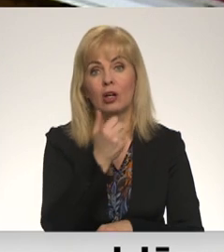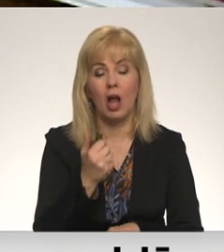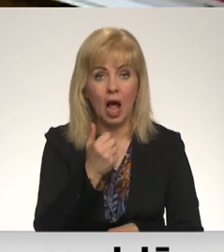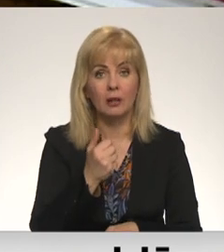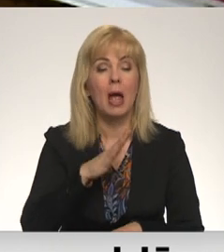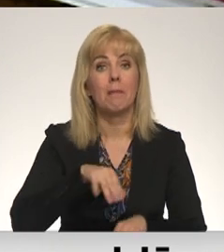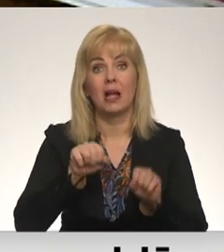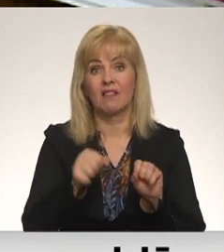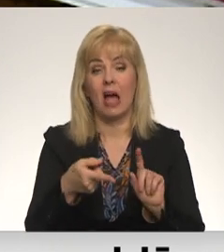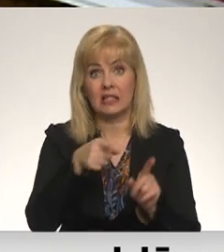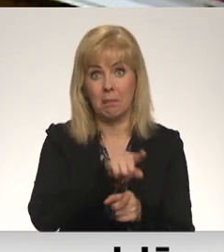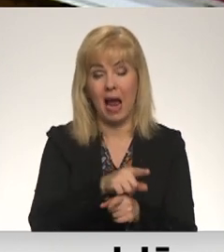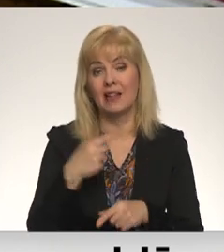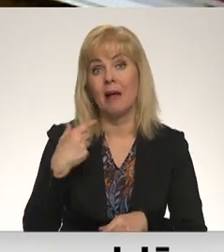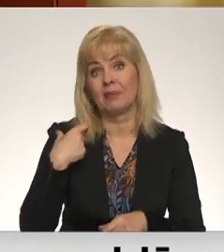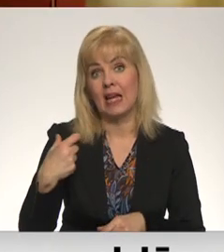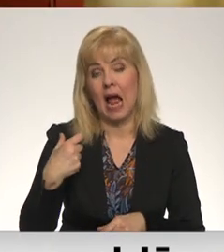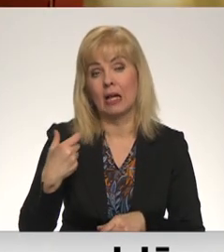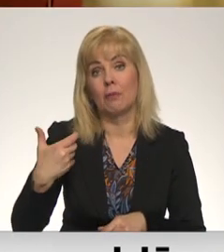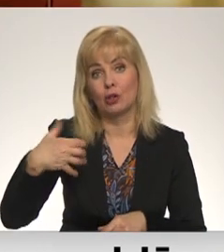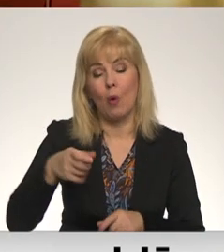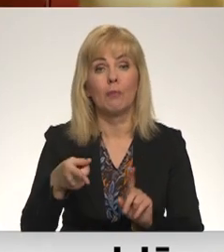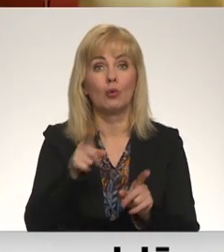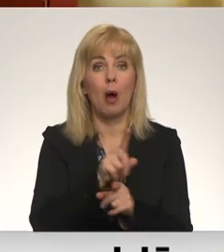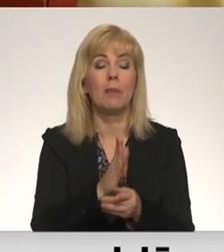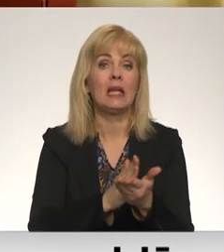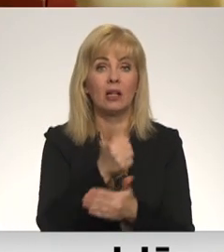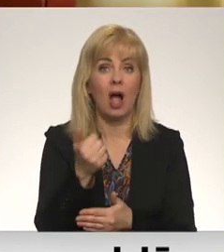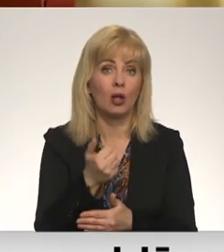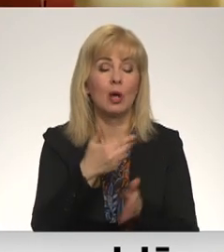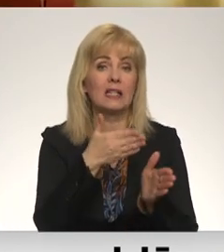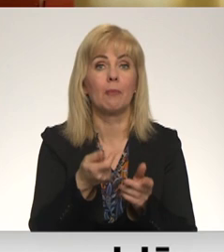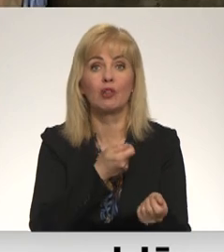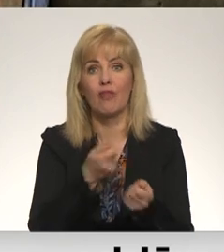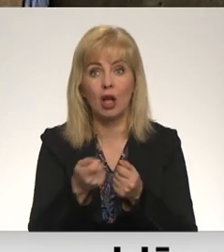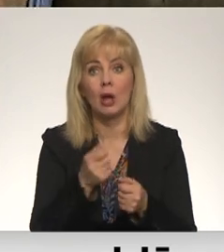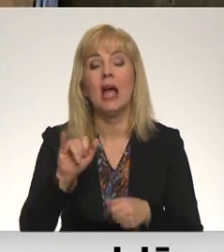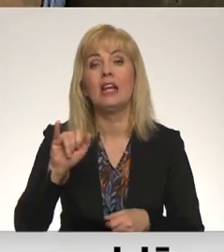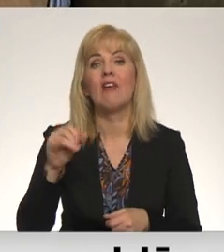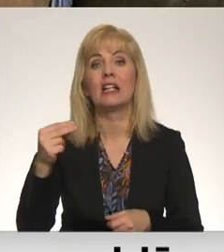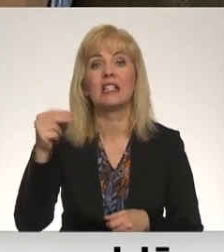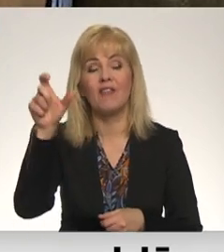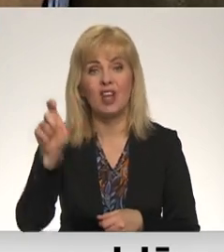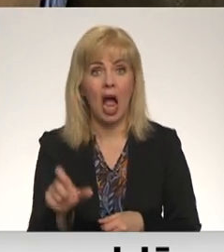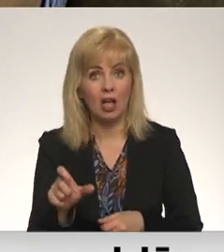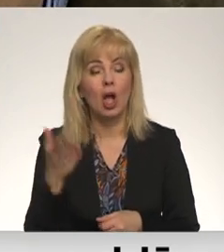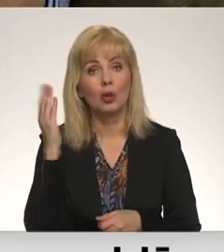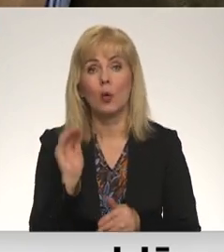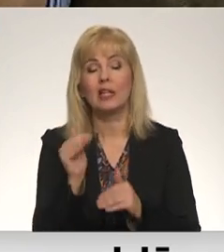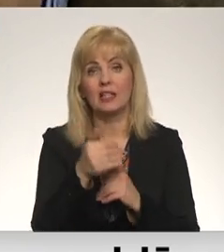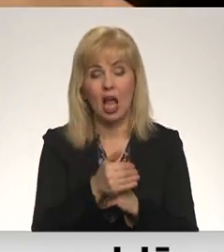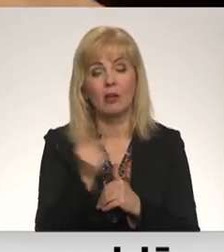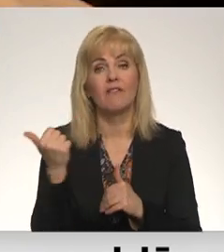neilgi pēc varas maiņas Jēkabpils domē, nomainīja ilgadējo slimnīcas vadītāju Ivaru Zvīdri, kurš toreiz neslēpa, ka